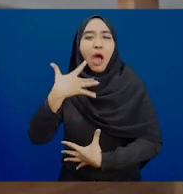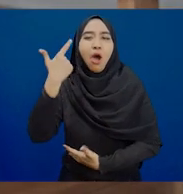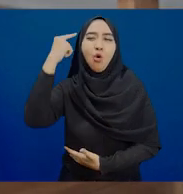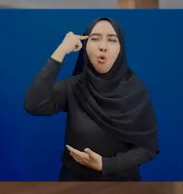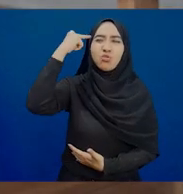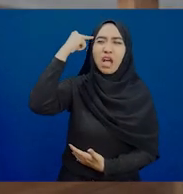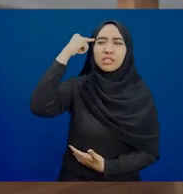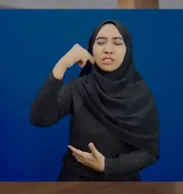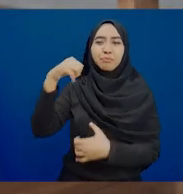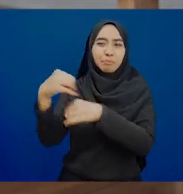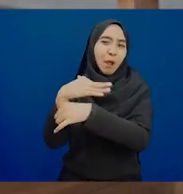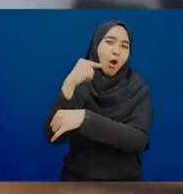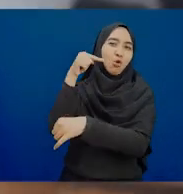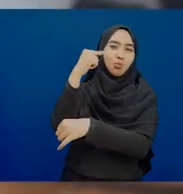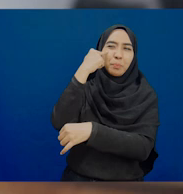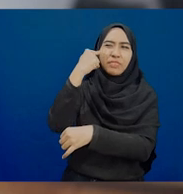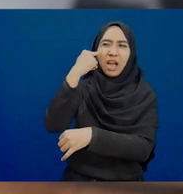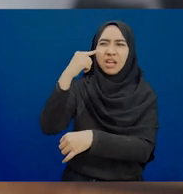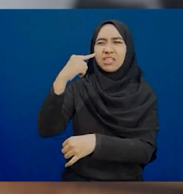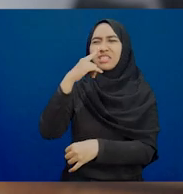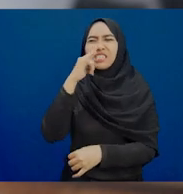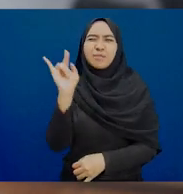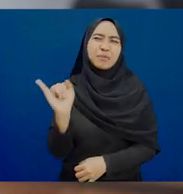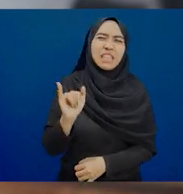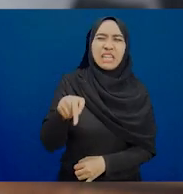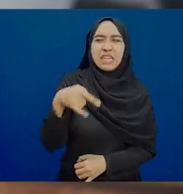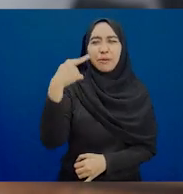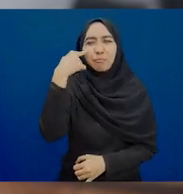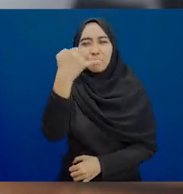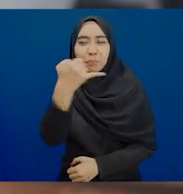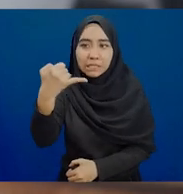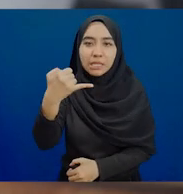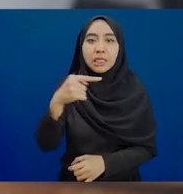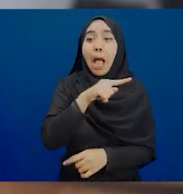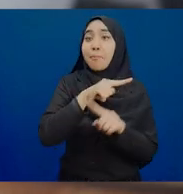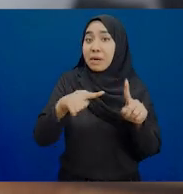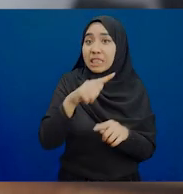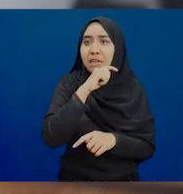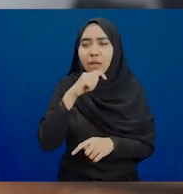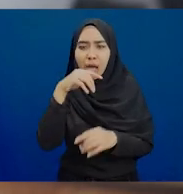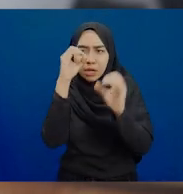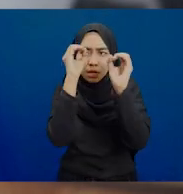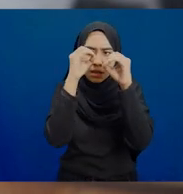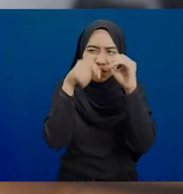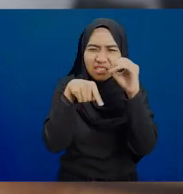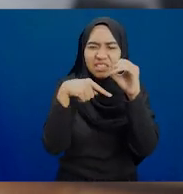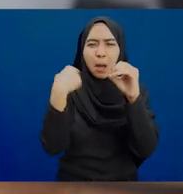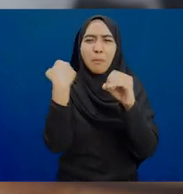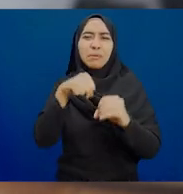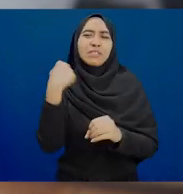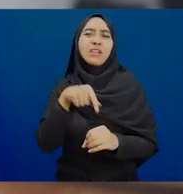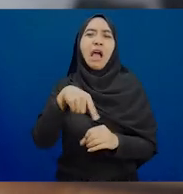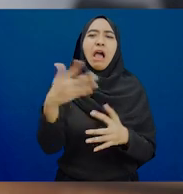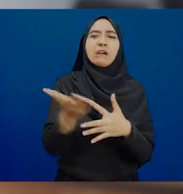itu saraf mata. Kayak minus tapi dicek, dipasang kacamata jenis